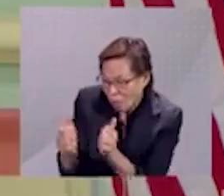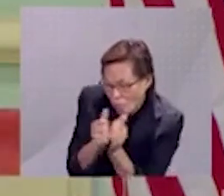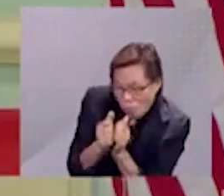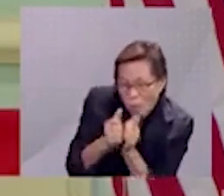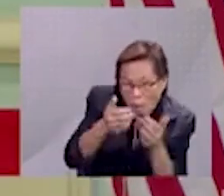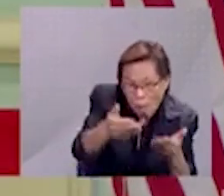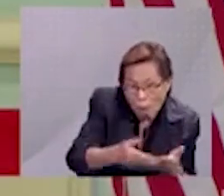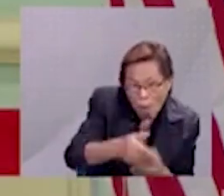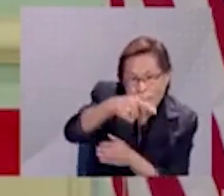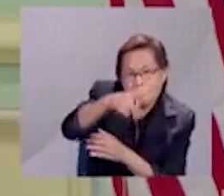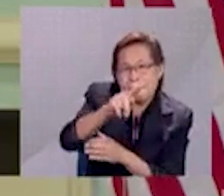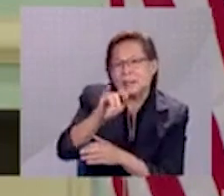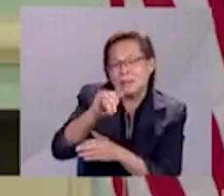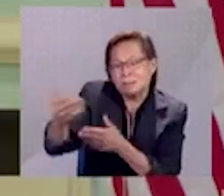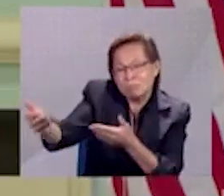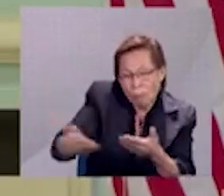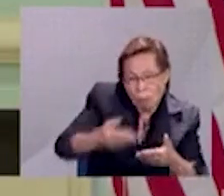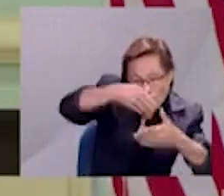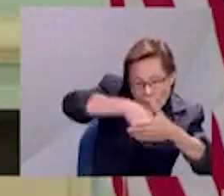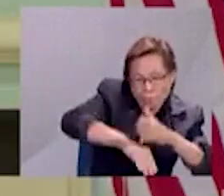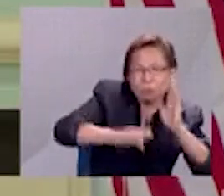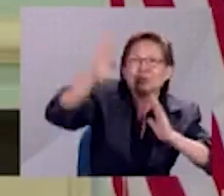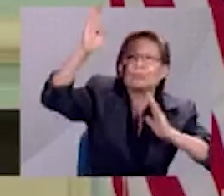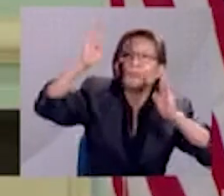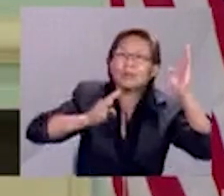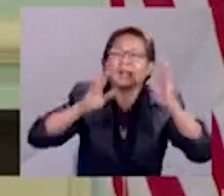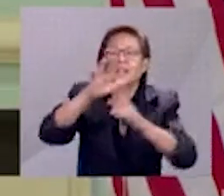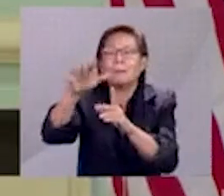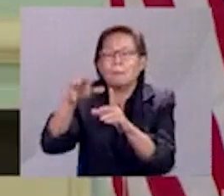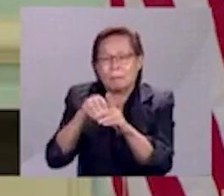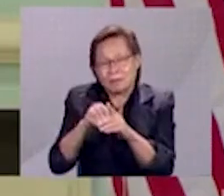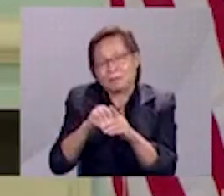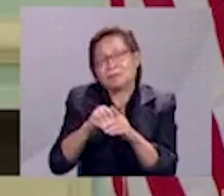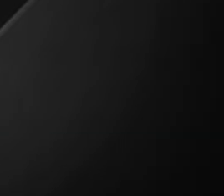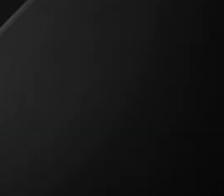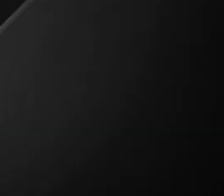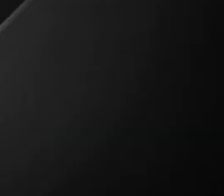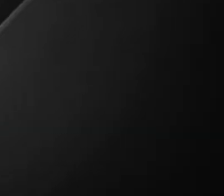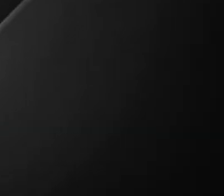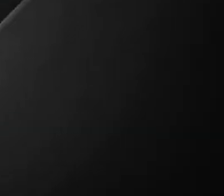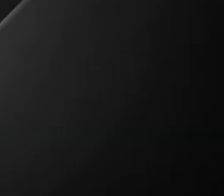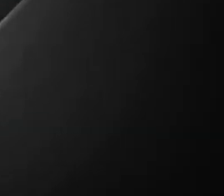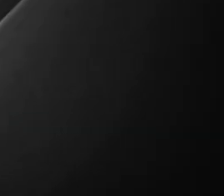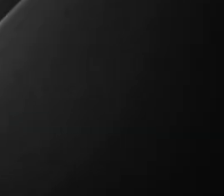asing parti ini, termasuklah warga Malaysia sendiri.